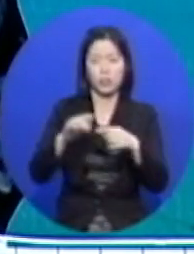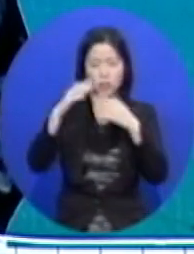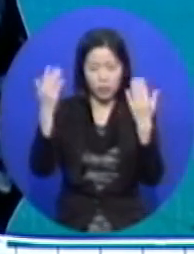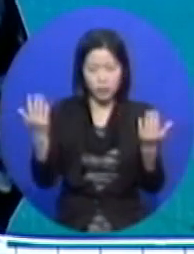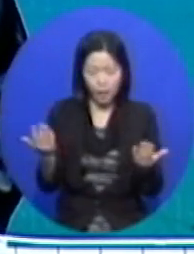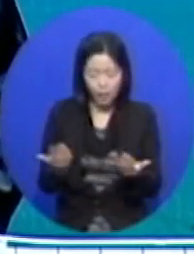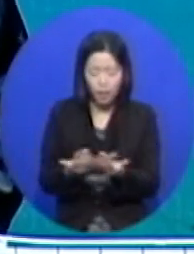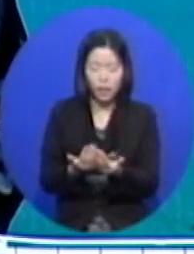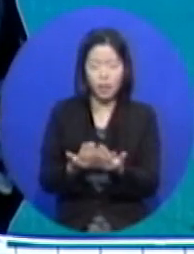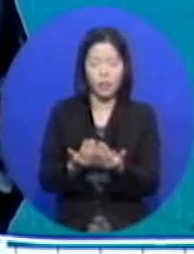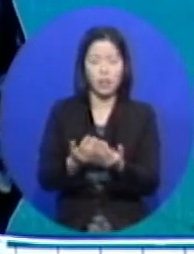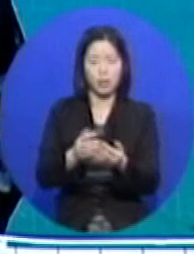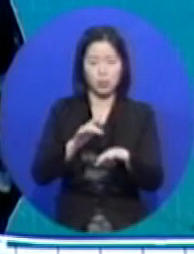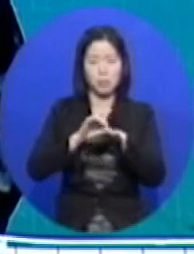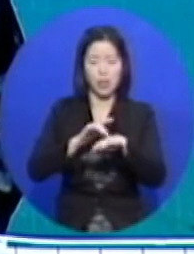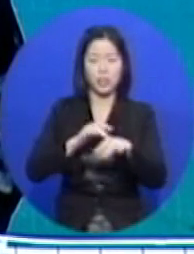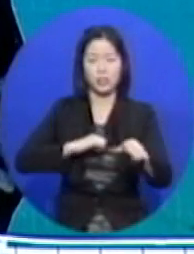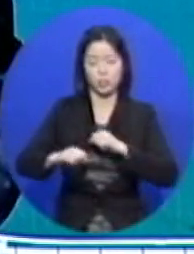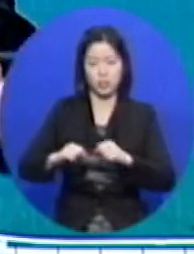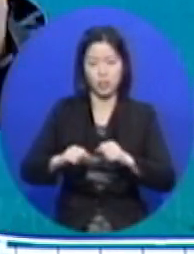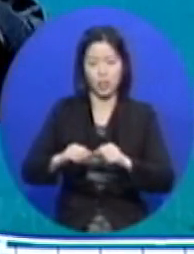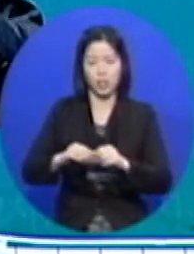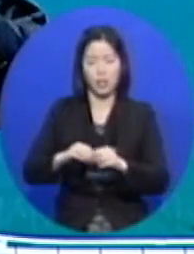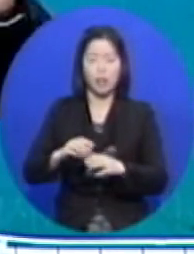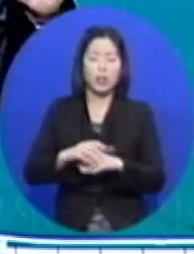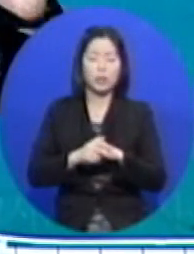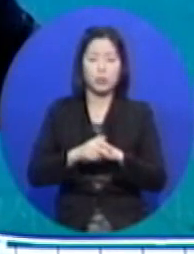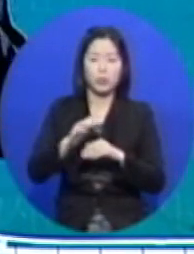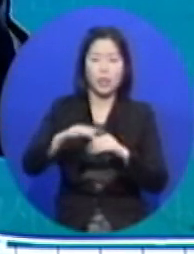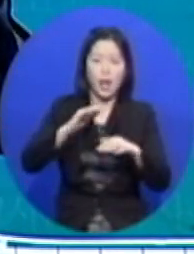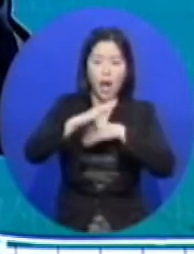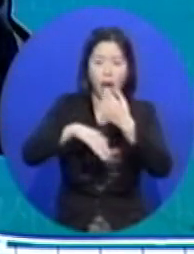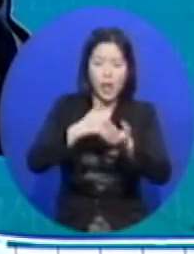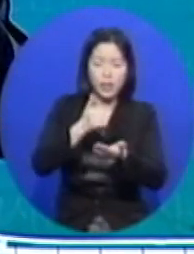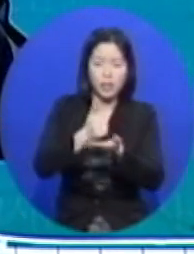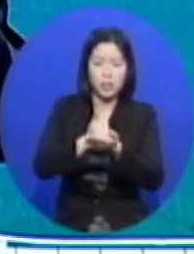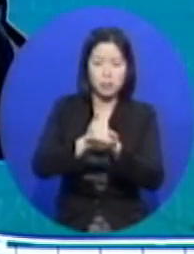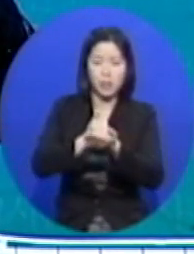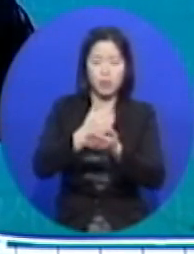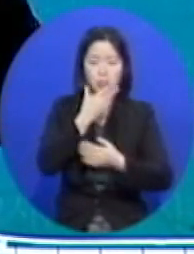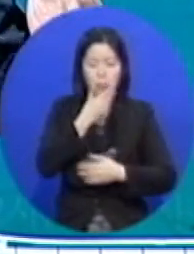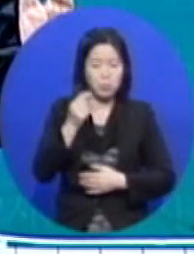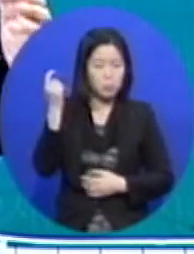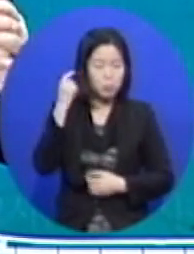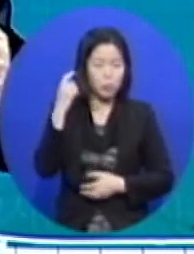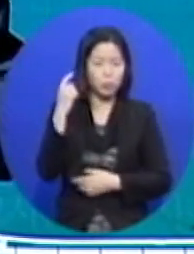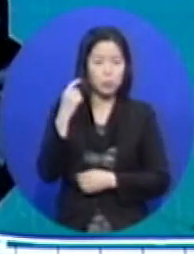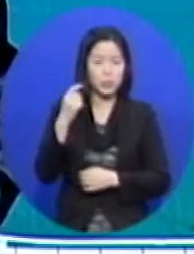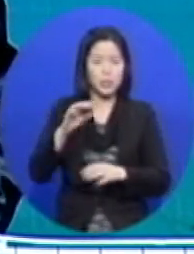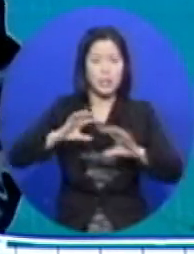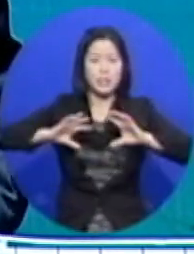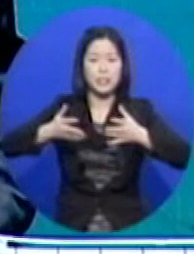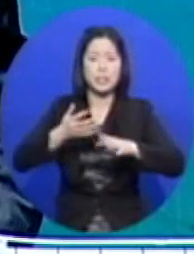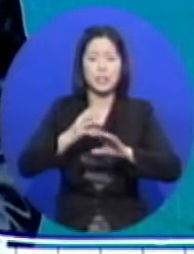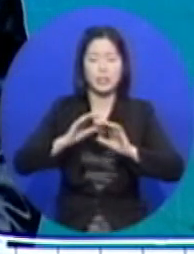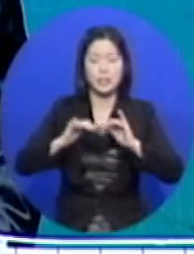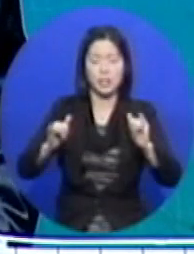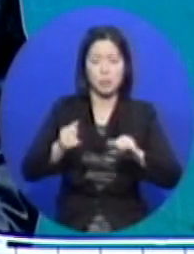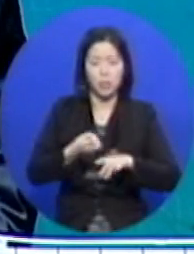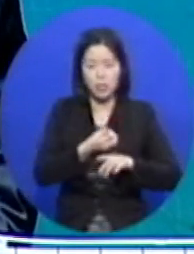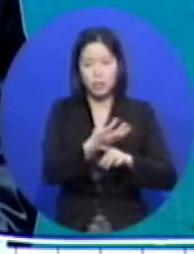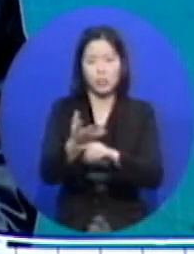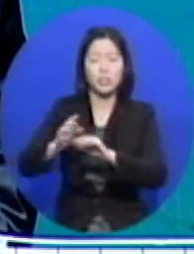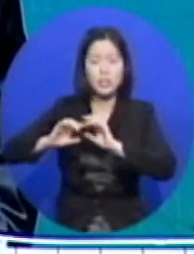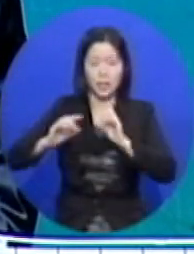주신 이 놀라운 십자가의 복음이 사람들에게 전해 지지 못하게 하고 또 전해지 더라도 실제로 누리지 못하게